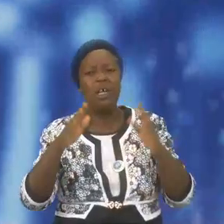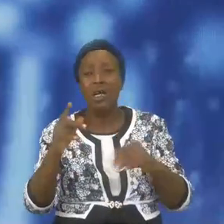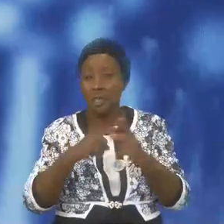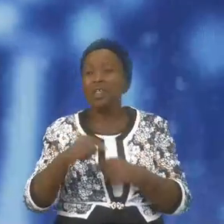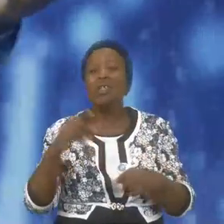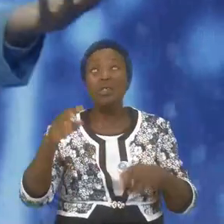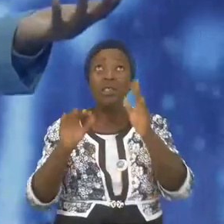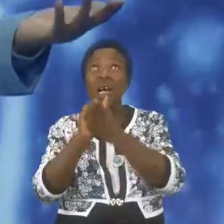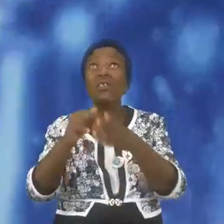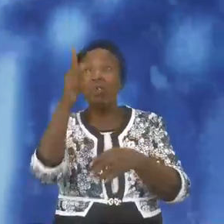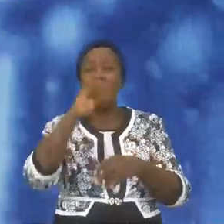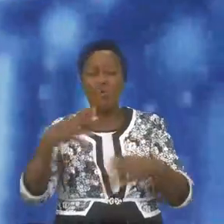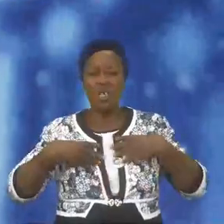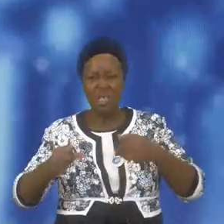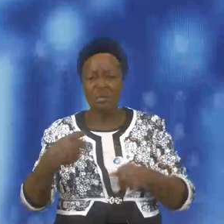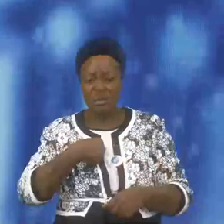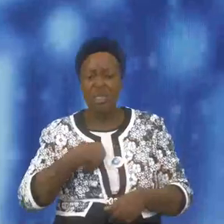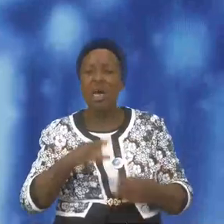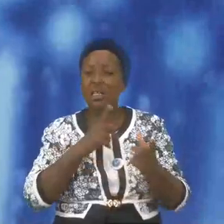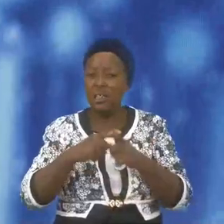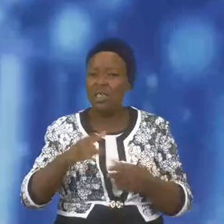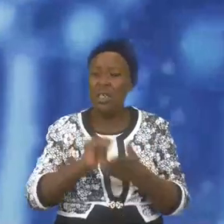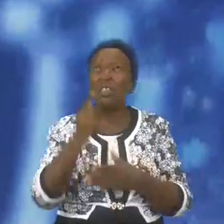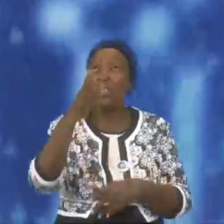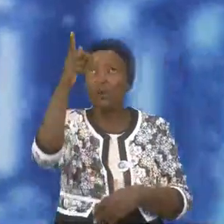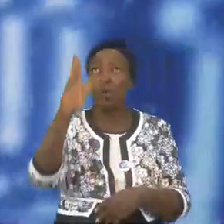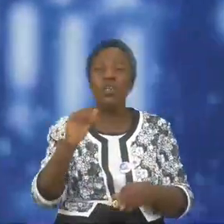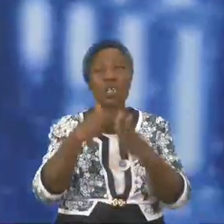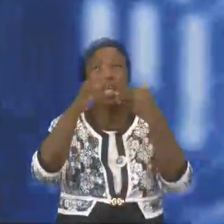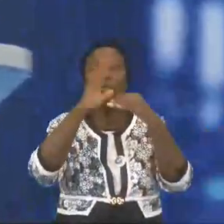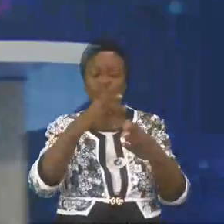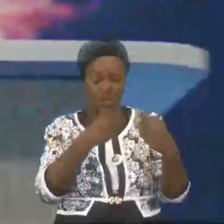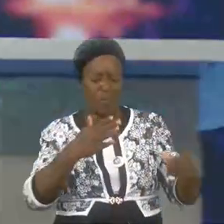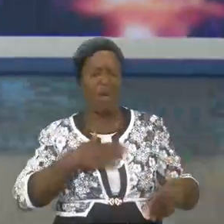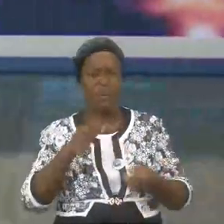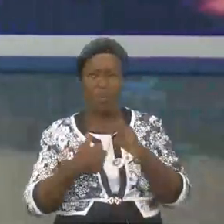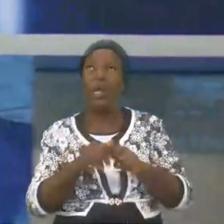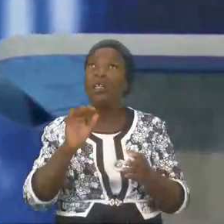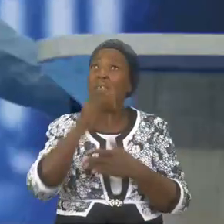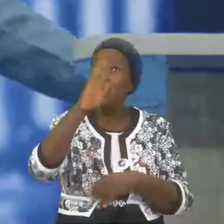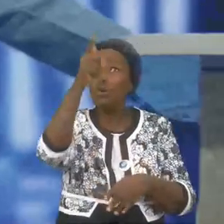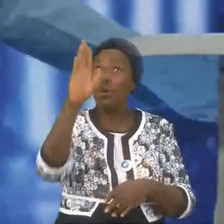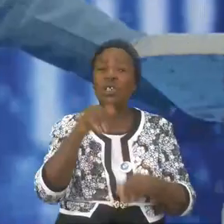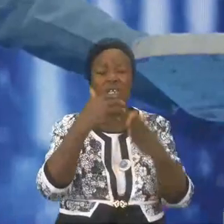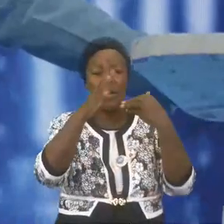il va me guérir. Il y a un Dieu au ciel. Il va régler mon problème. Il y a un Dieu au ciel.